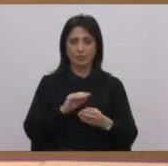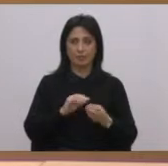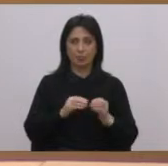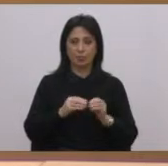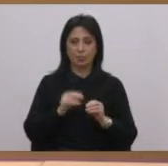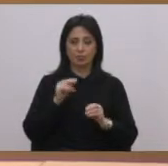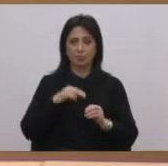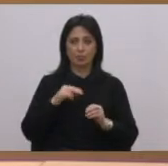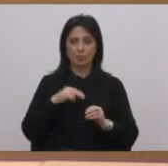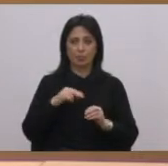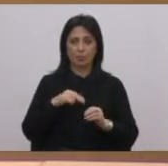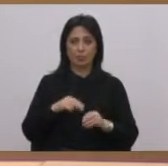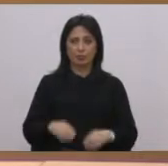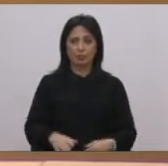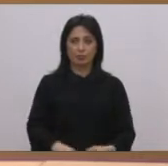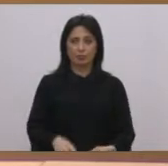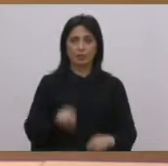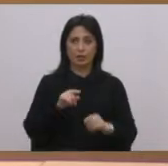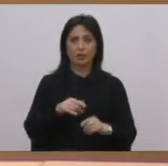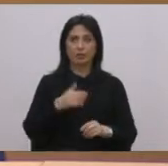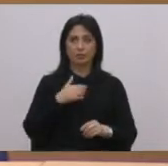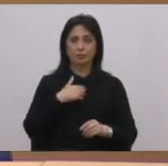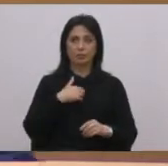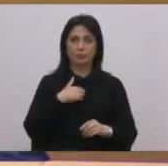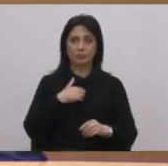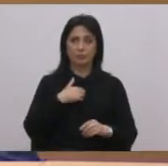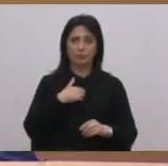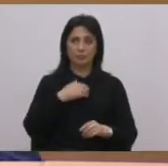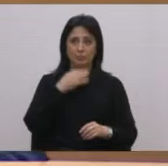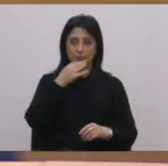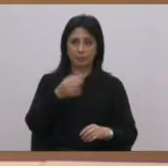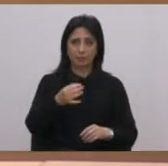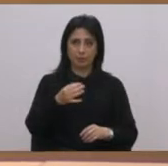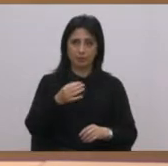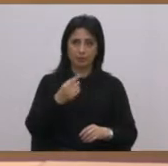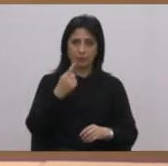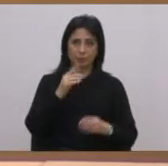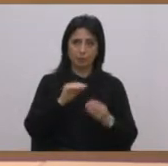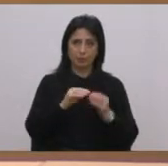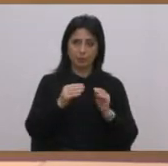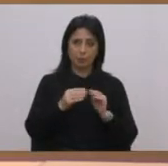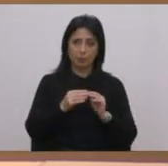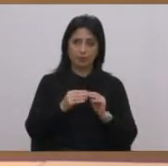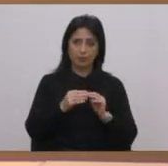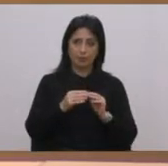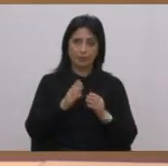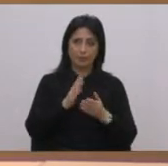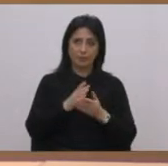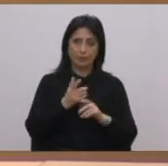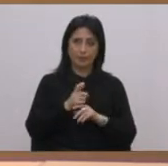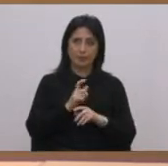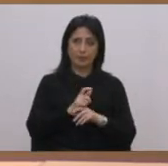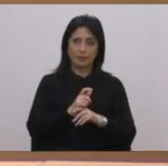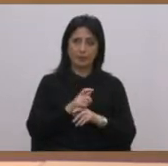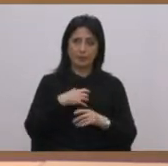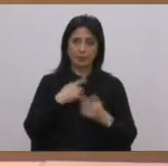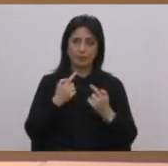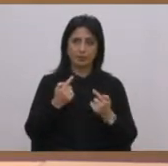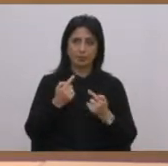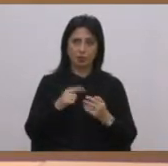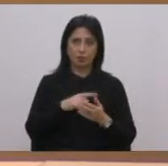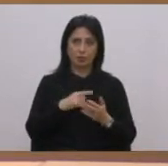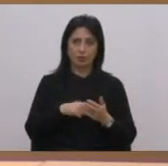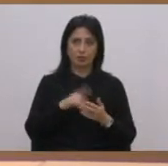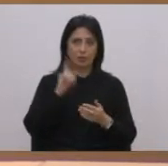პრობლემებზე მუშაობა. აქვე მინდა გითხრათ ერთი პრობლემაზე. არის ძალიან მნიშვნელოვანი